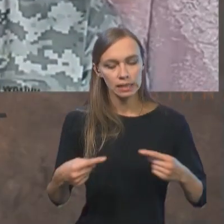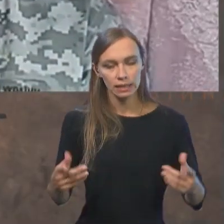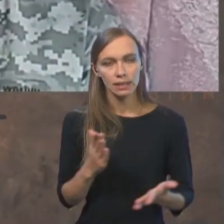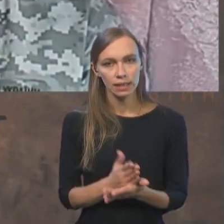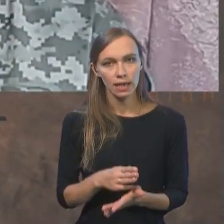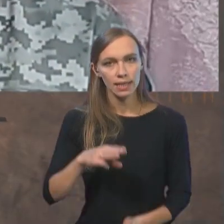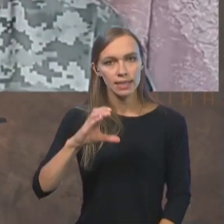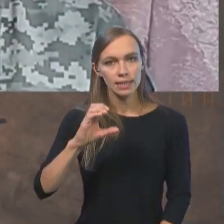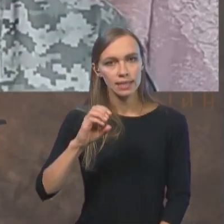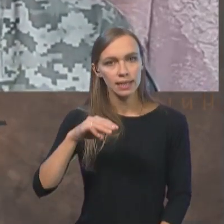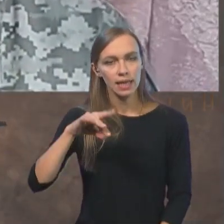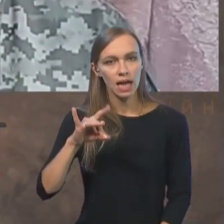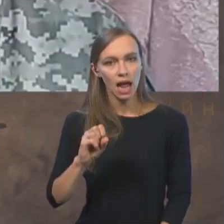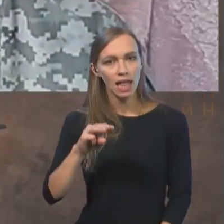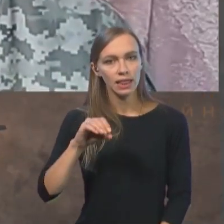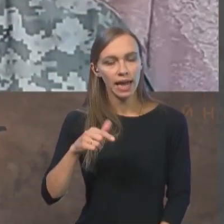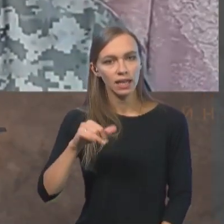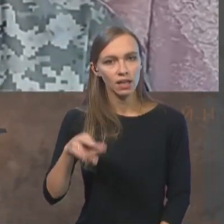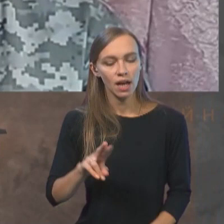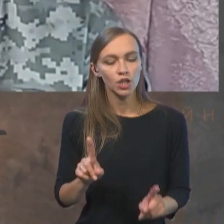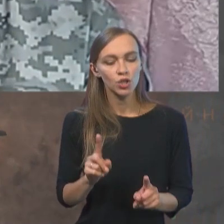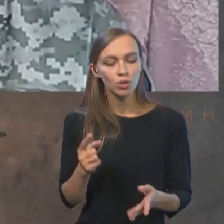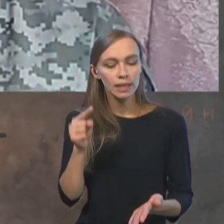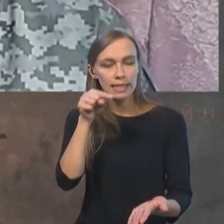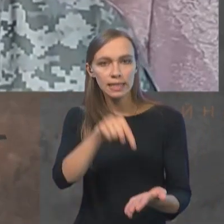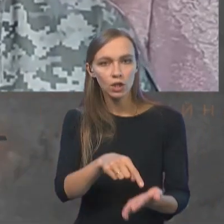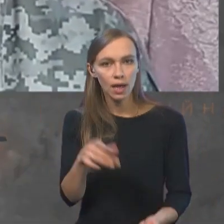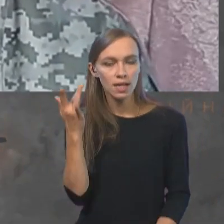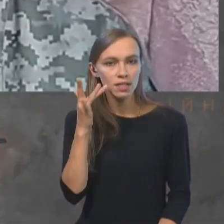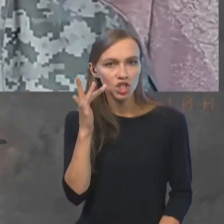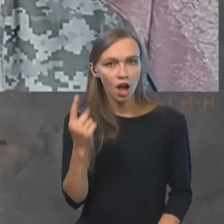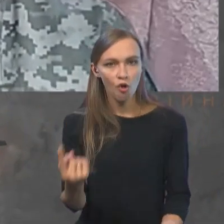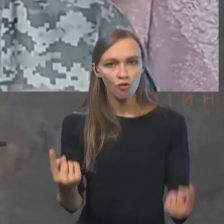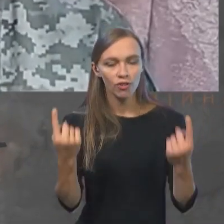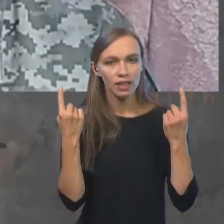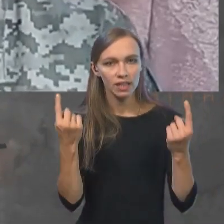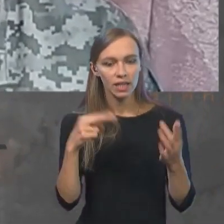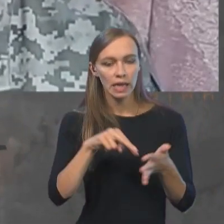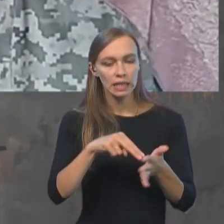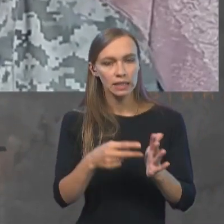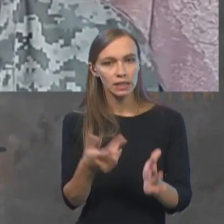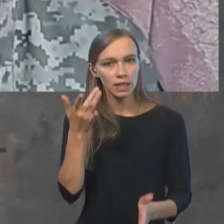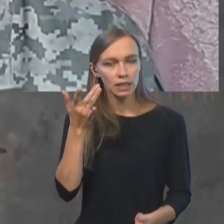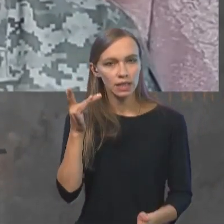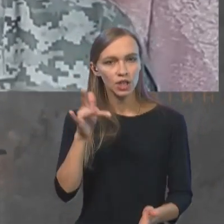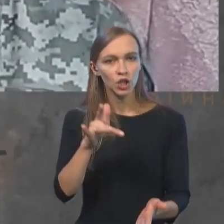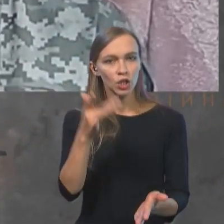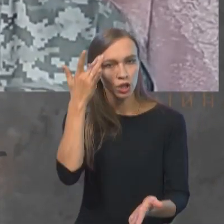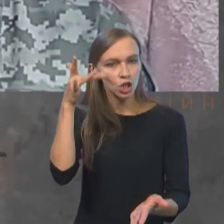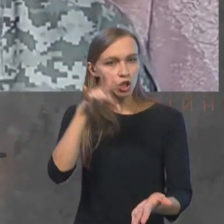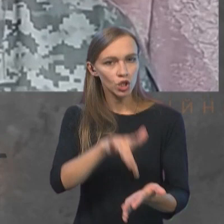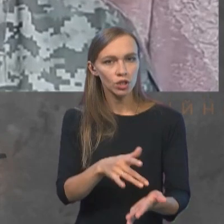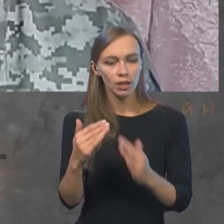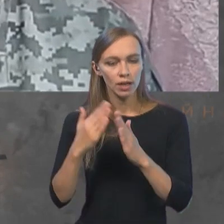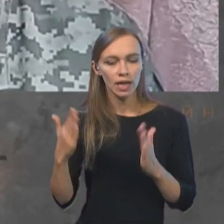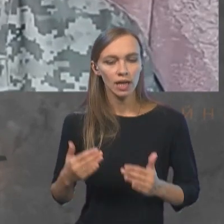зброя – це все, що націлено на США і навзаєм у великих стратегічних ракетах, котрі стріляють